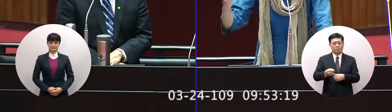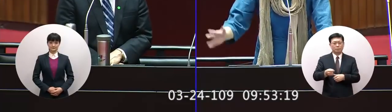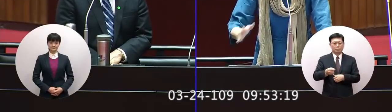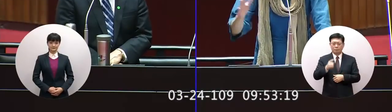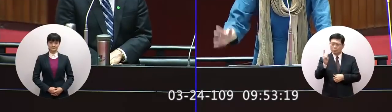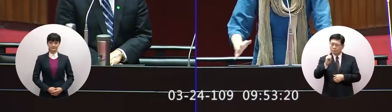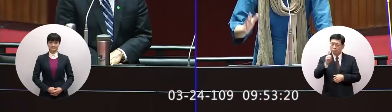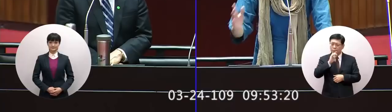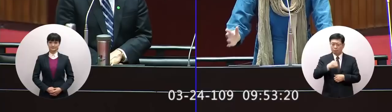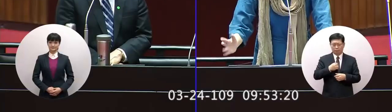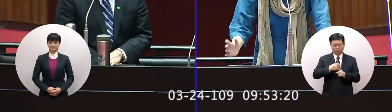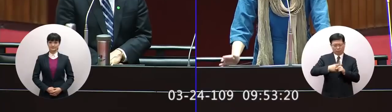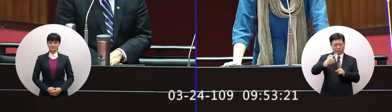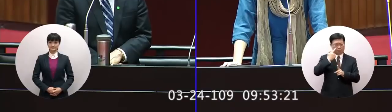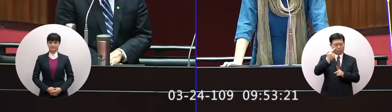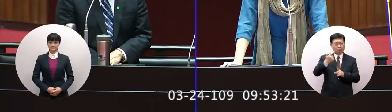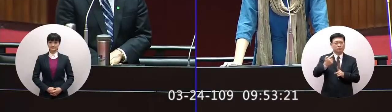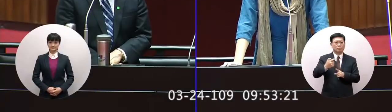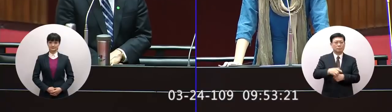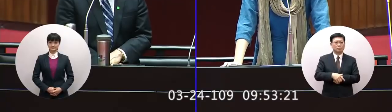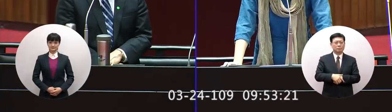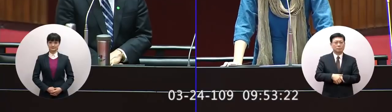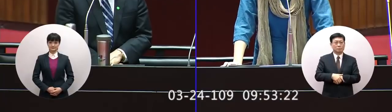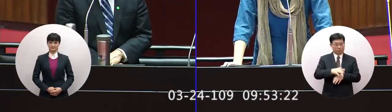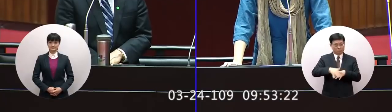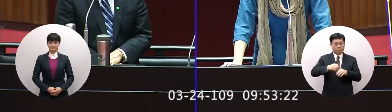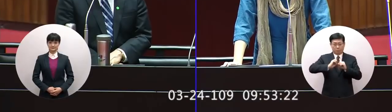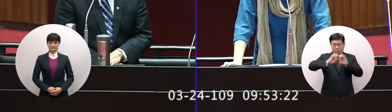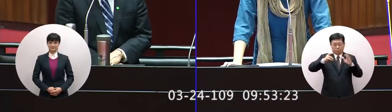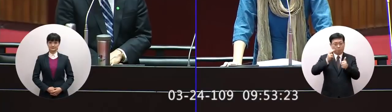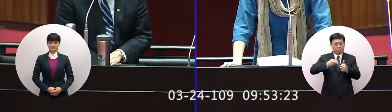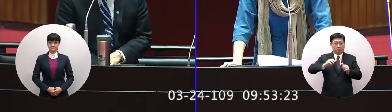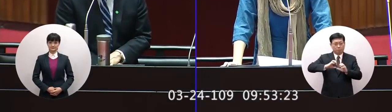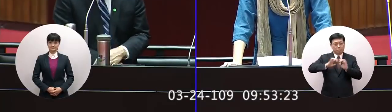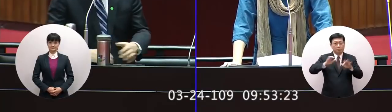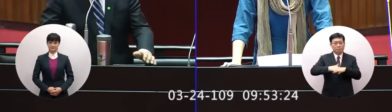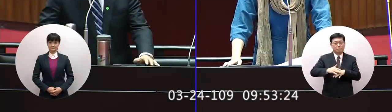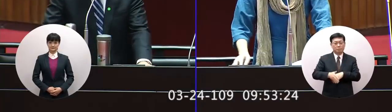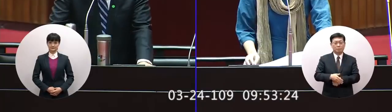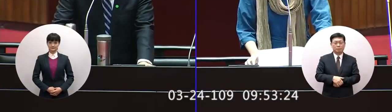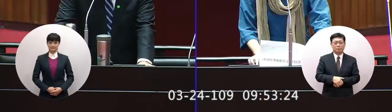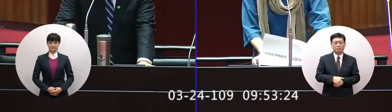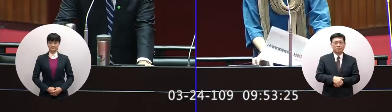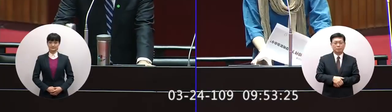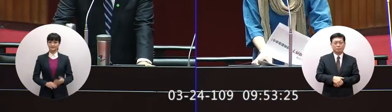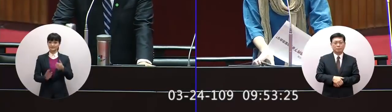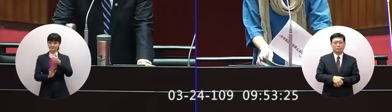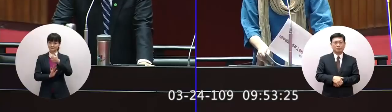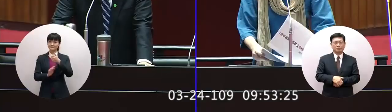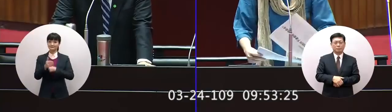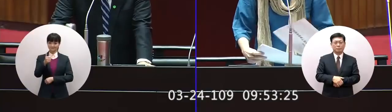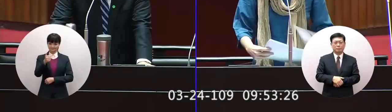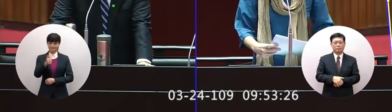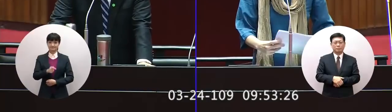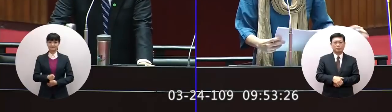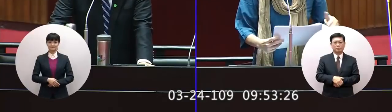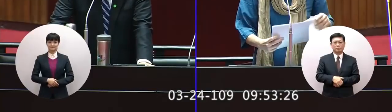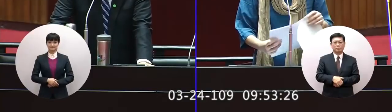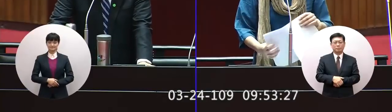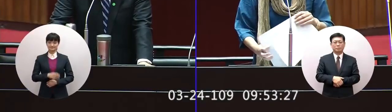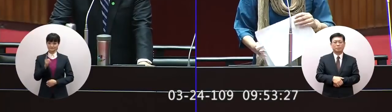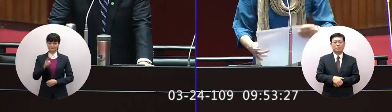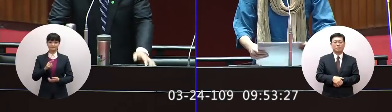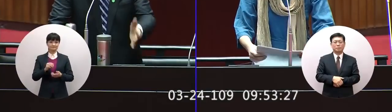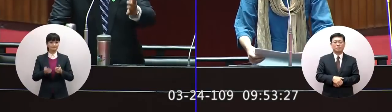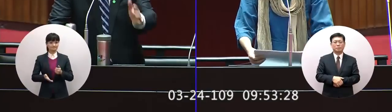或是什么样的情势变化底下，会发布紧急命令呢？ 啊，委员，谢谢你的肯定跟